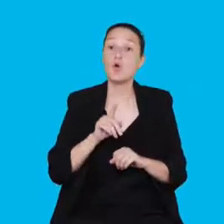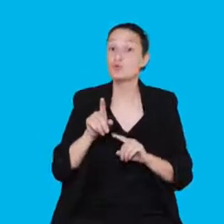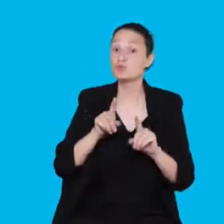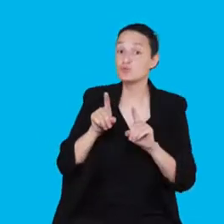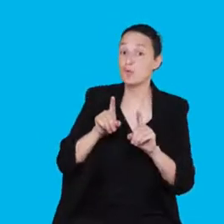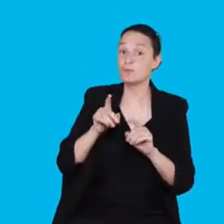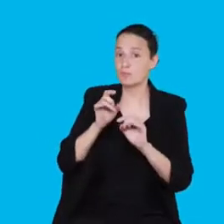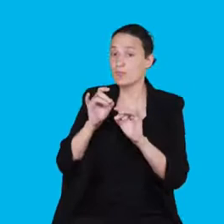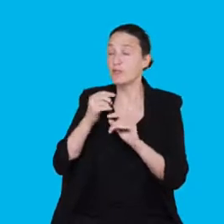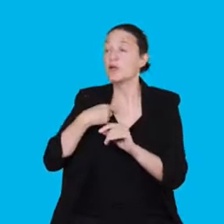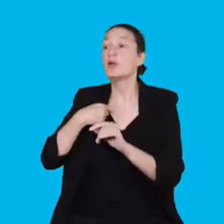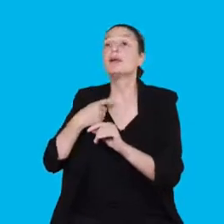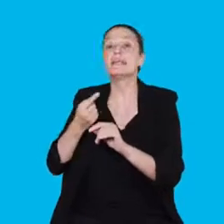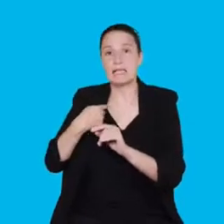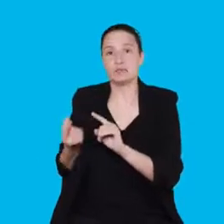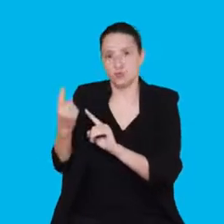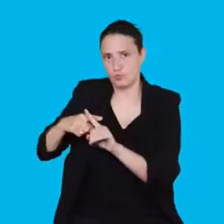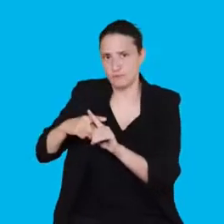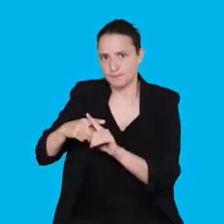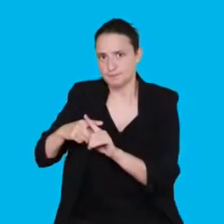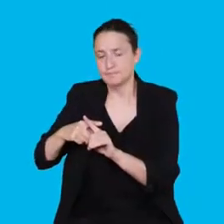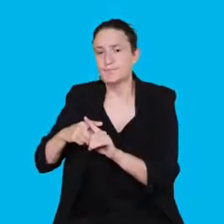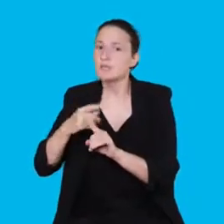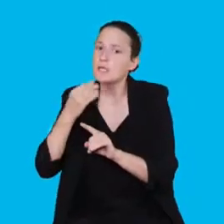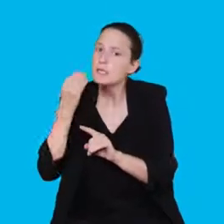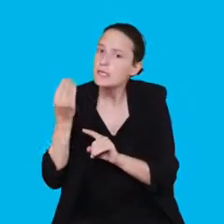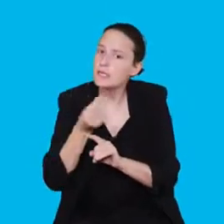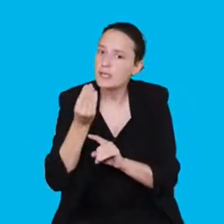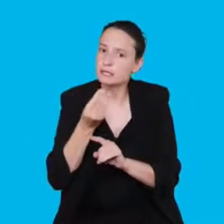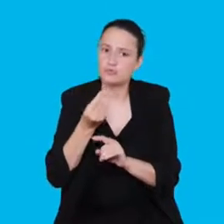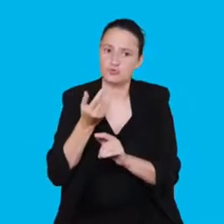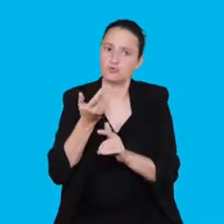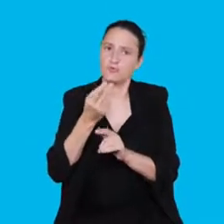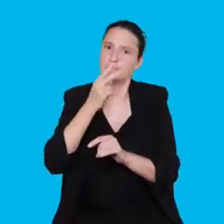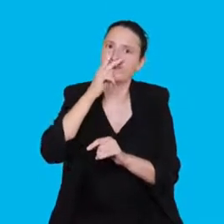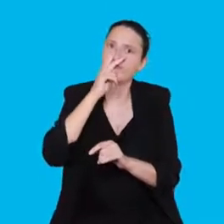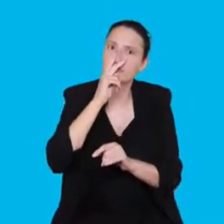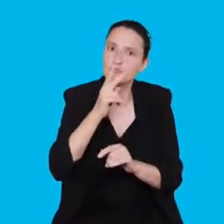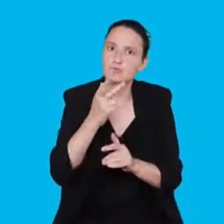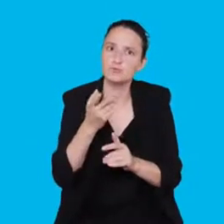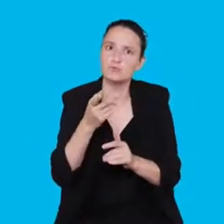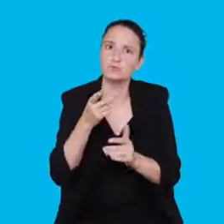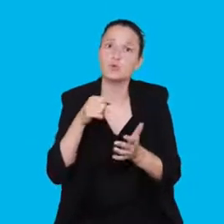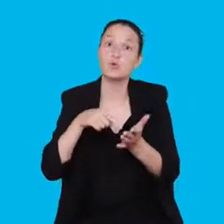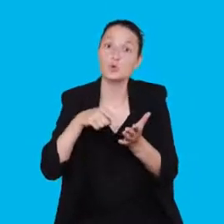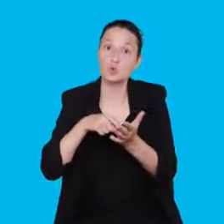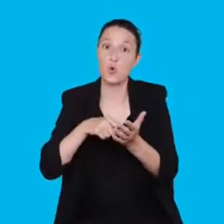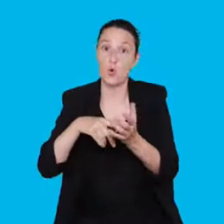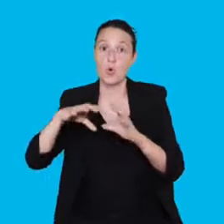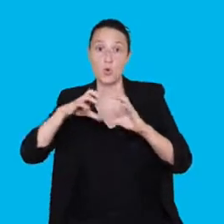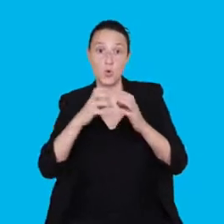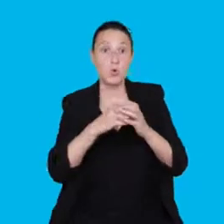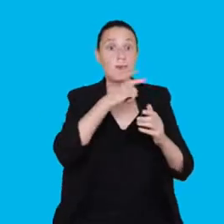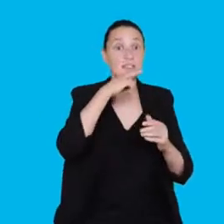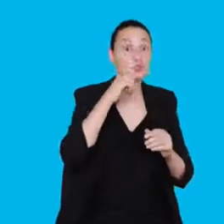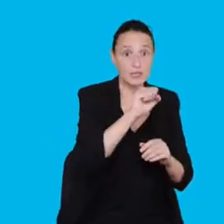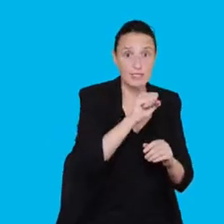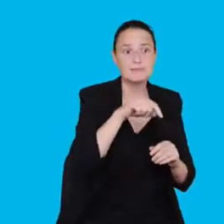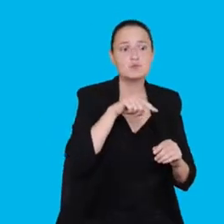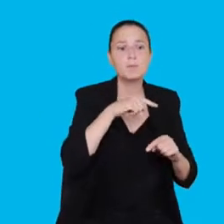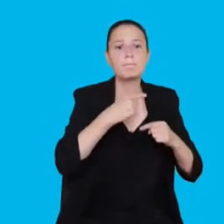Ja dodałbym jeszcze jedną rzecz, że tutaj mamy też do czynienia ewidentnie, przynajmniej jeśli chodzi o socjalistów, no z